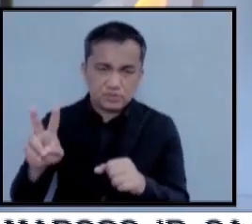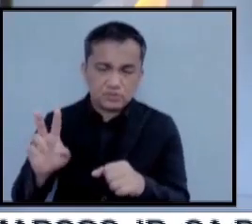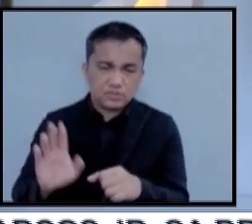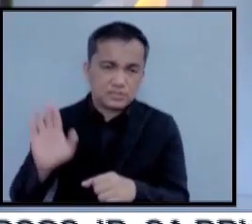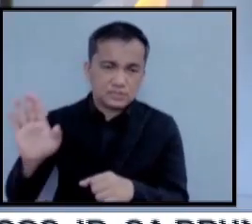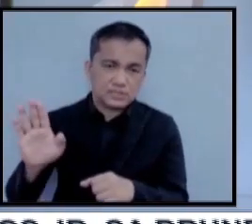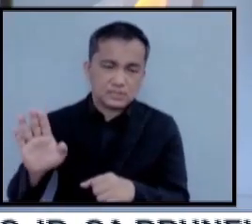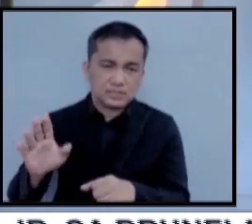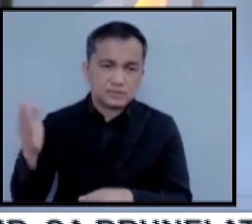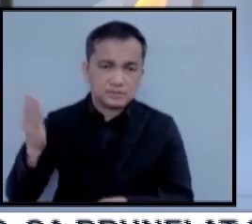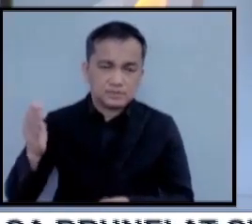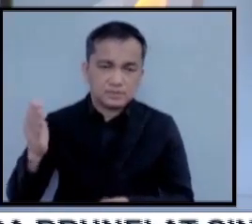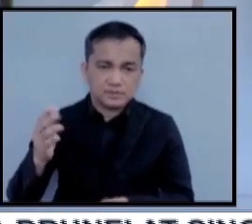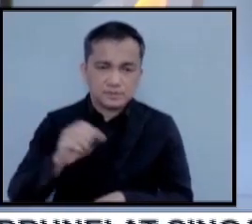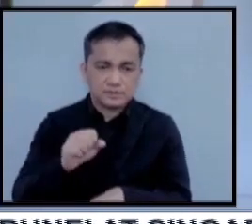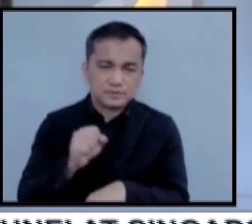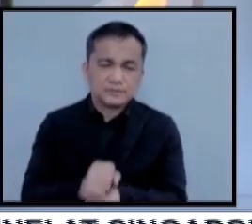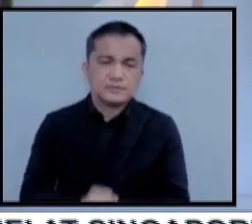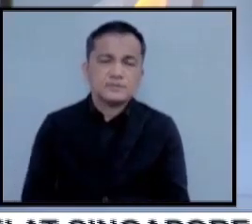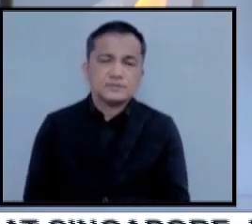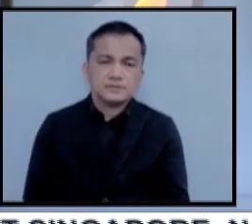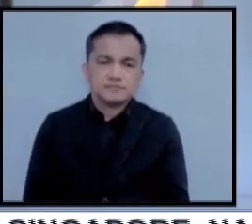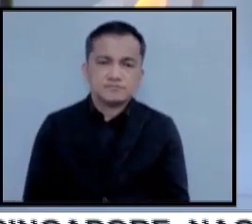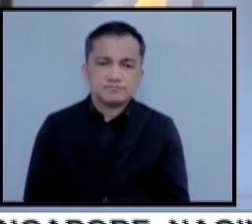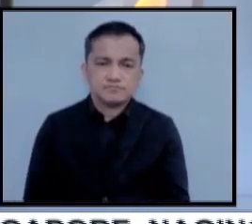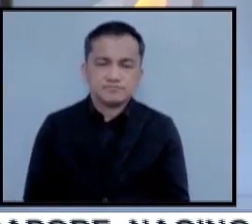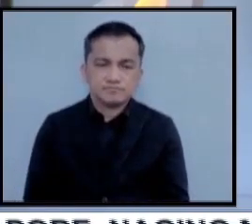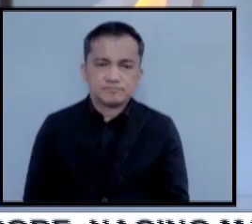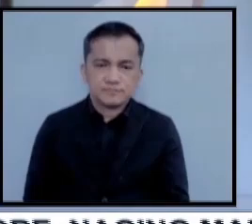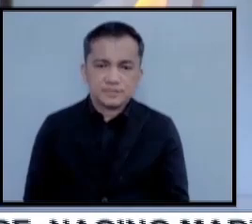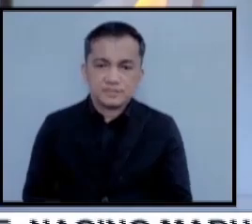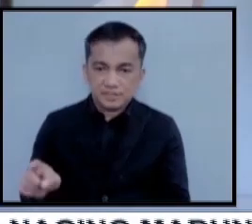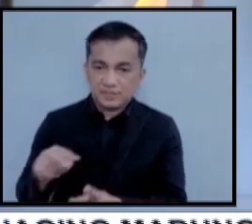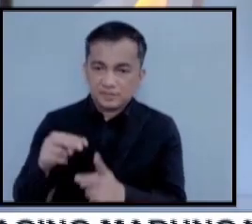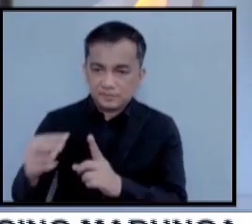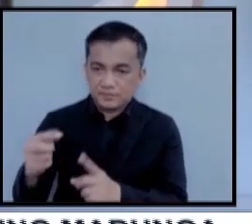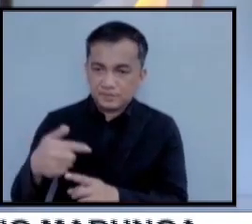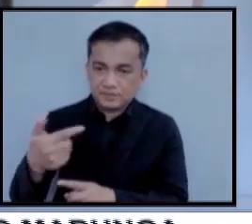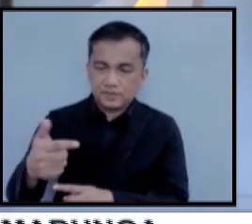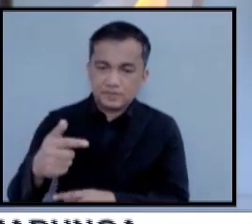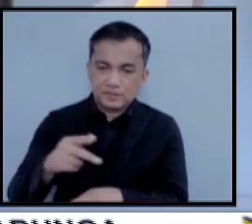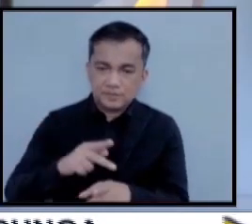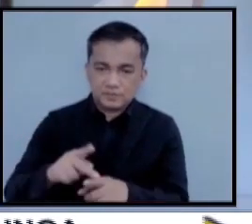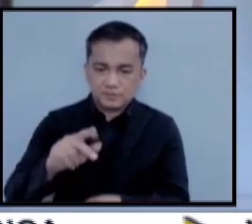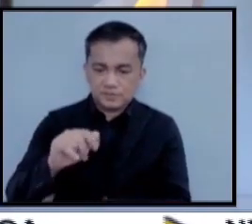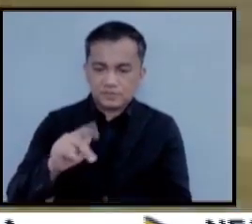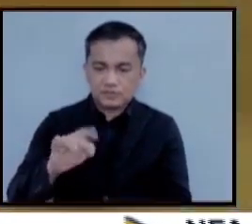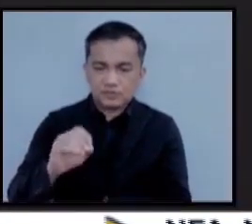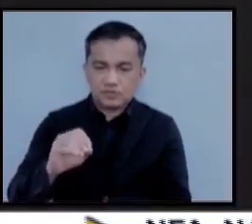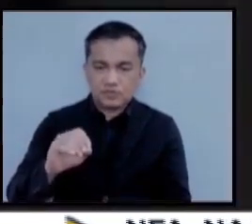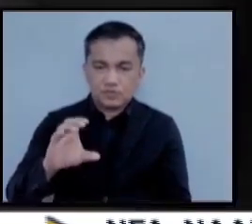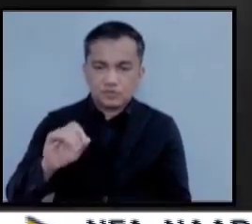talumpati sa Singapore alamin natin ang punto de vista diyan ni professor Antonio Contreras